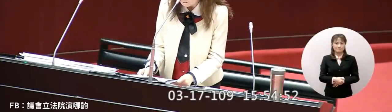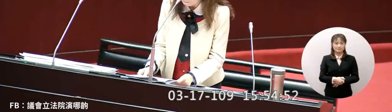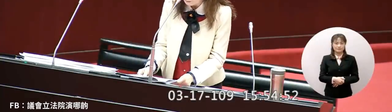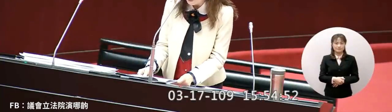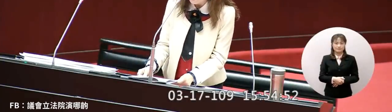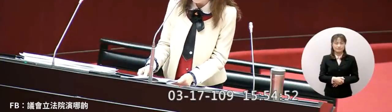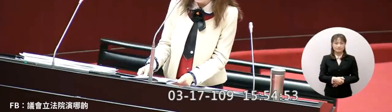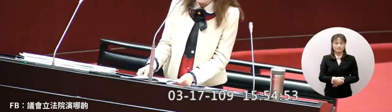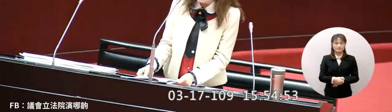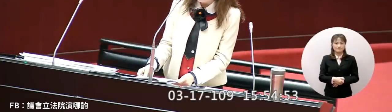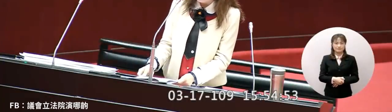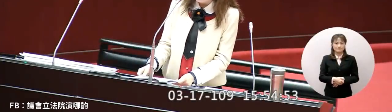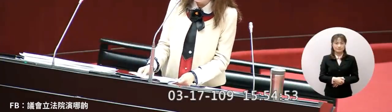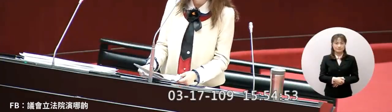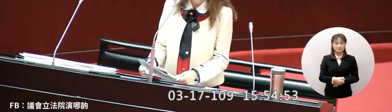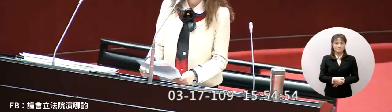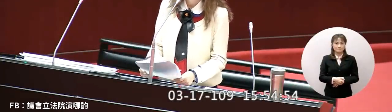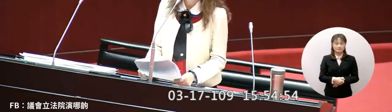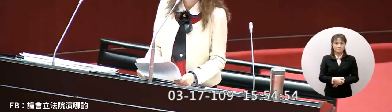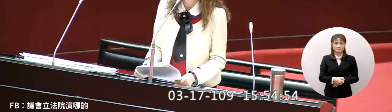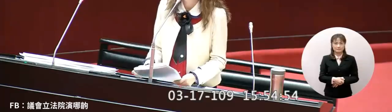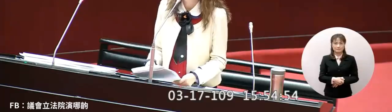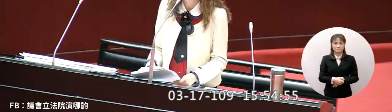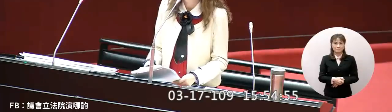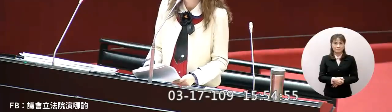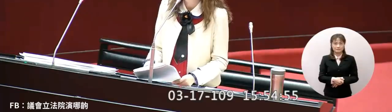请行政院苏院长。